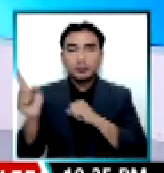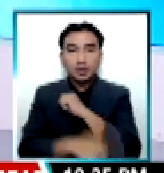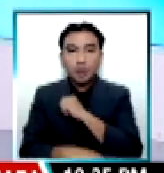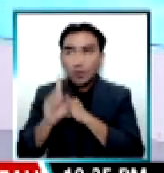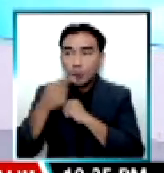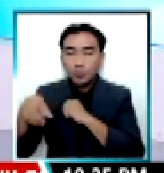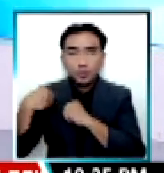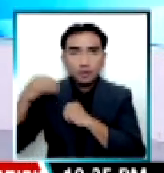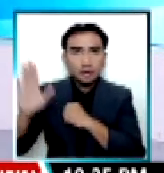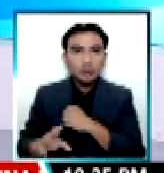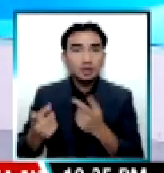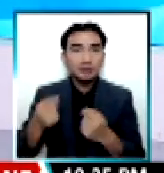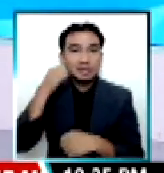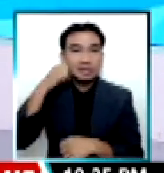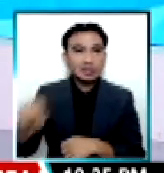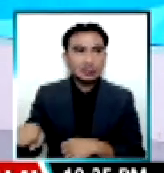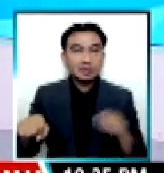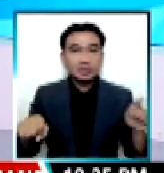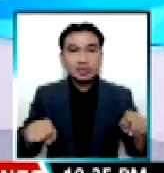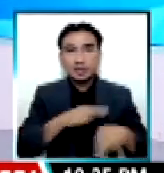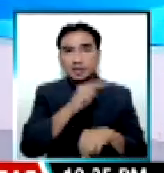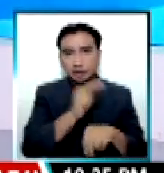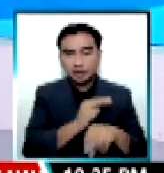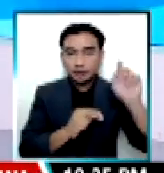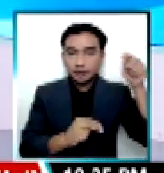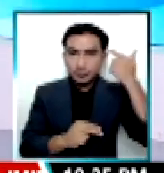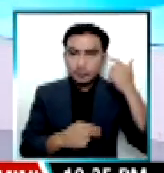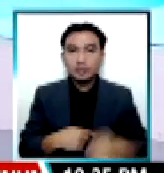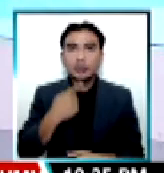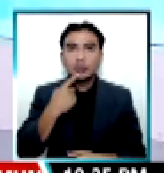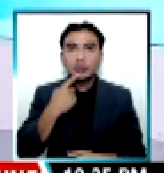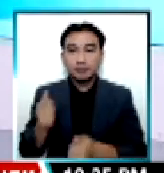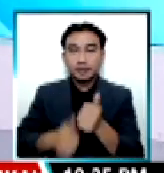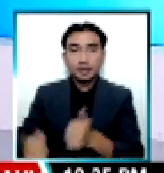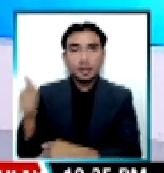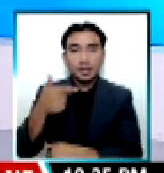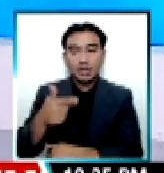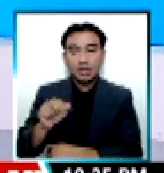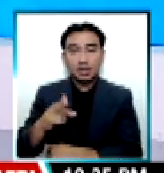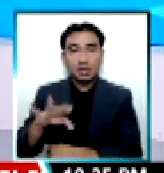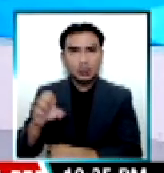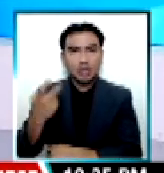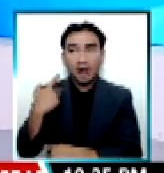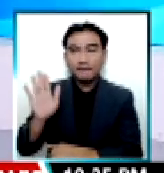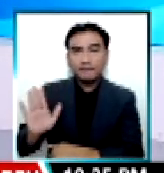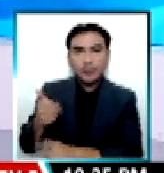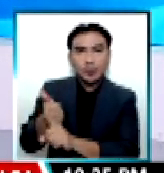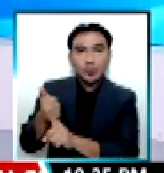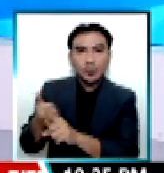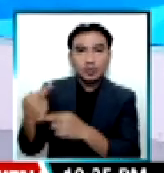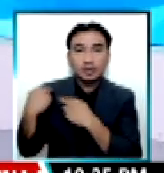silang susuway sa national government. Giit naman ni Governor Gwendolyn Garcia, may responsibilidad siya sa mga Cebuano at hindi sa